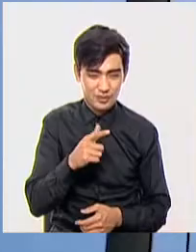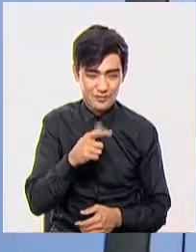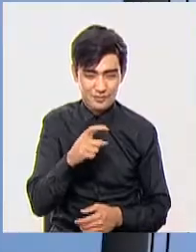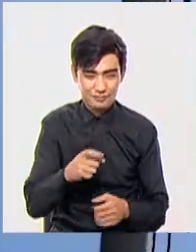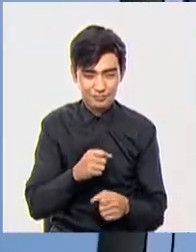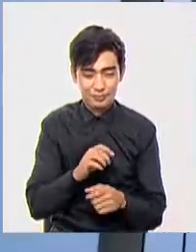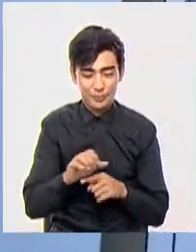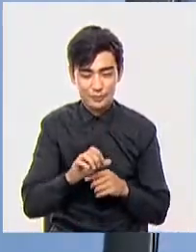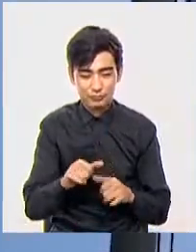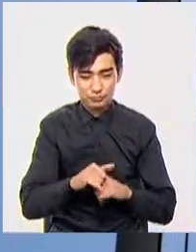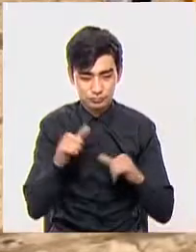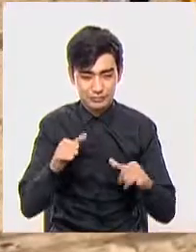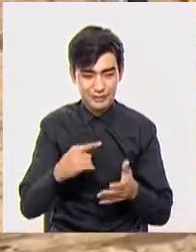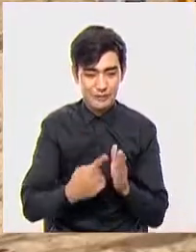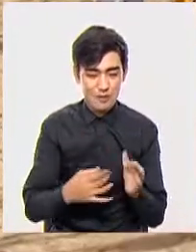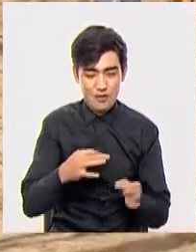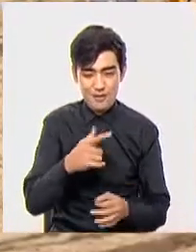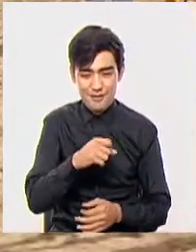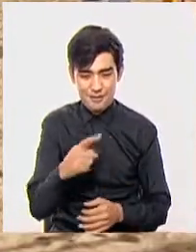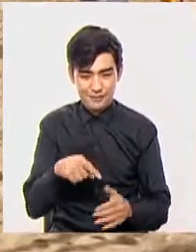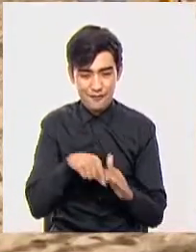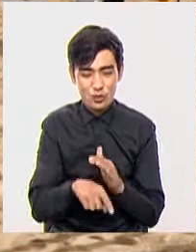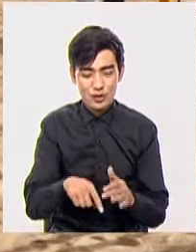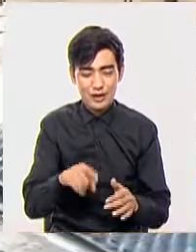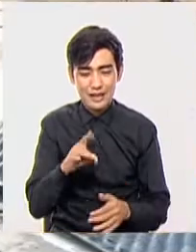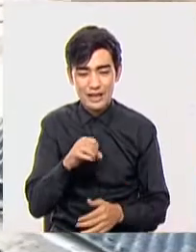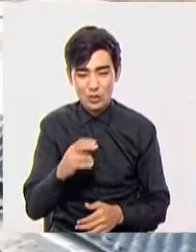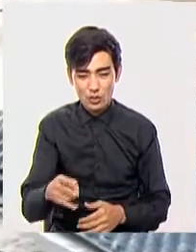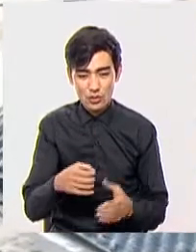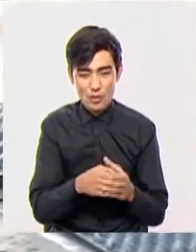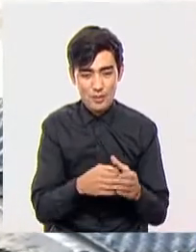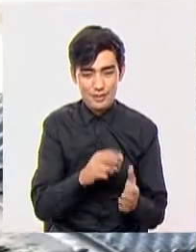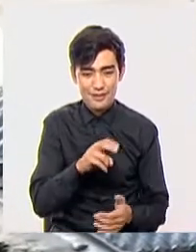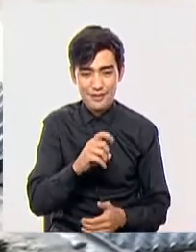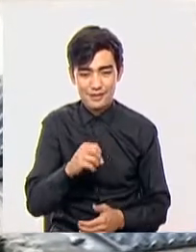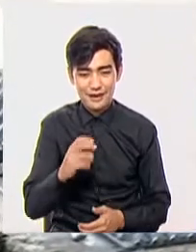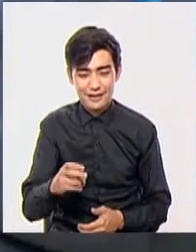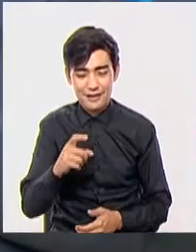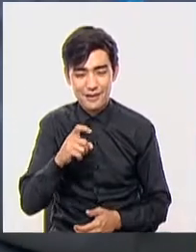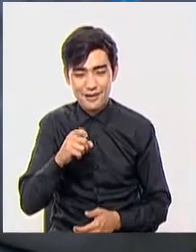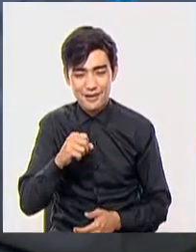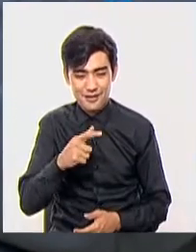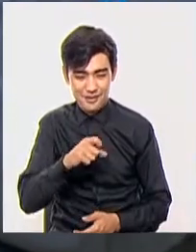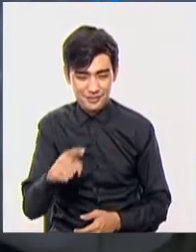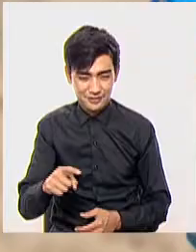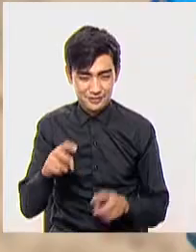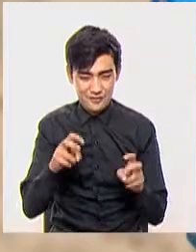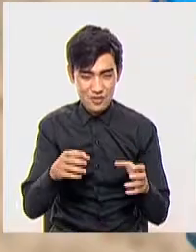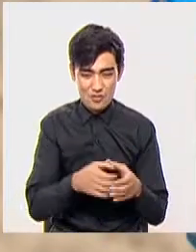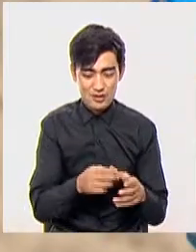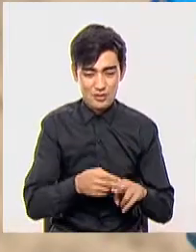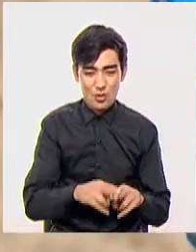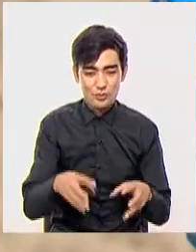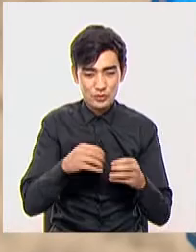увеличиться. Для удовлетворения растущей потребности в товарном газе на внутреннем рынке в национальной компании «Казахгаз» приняли ряд мер. Так, акционерное общество